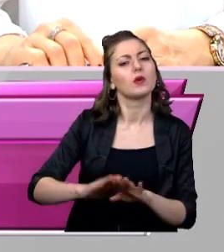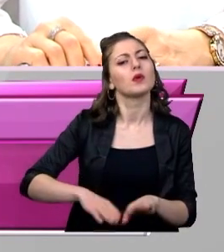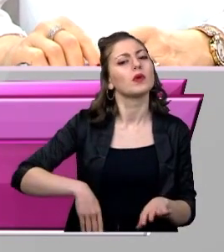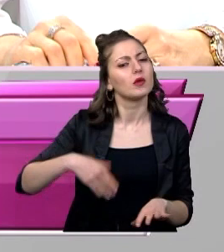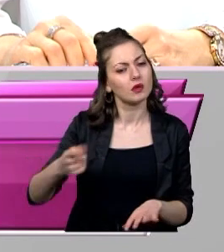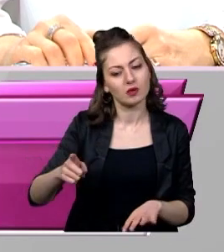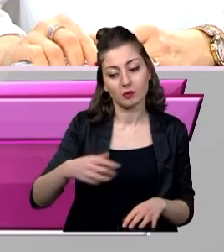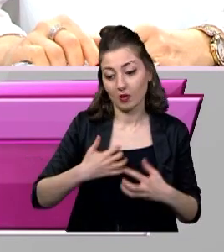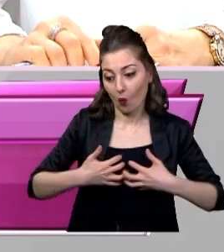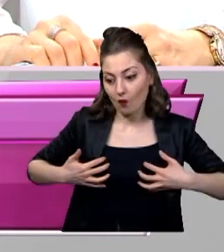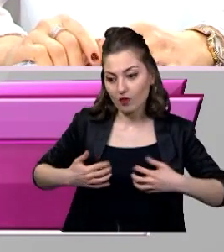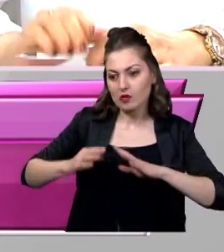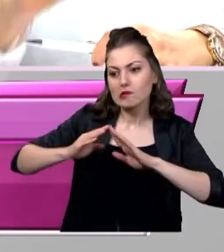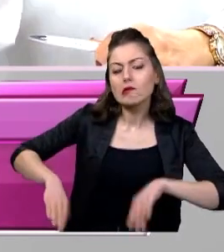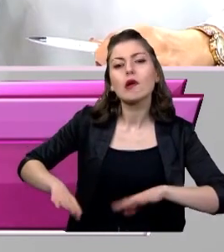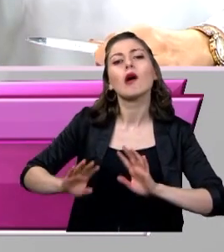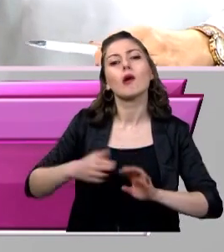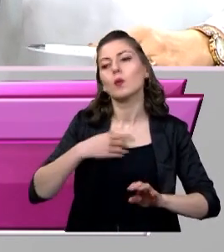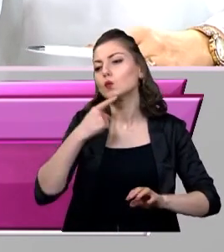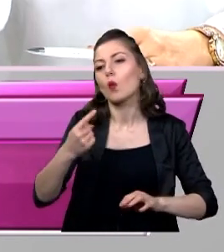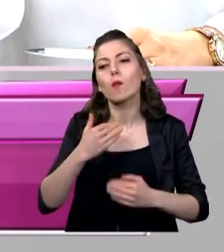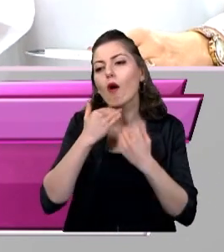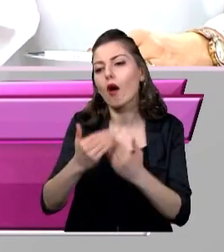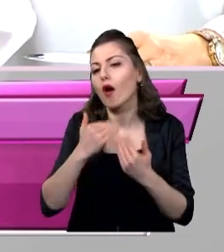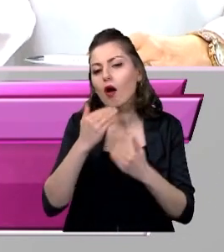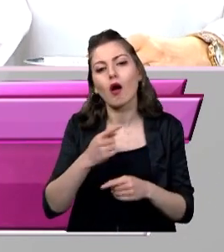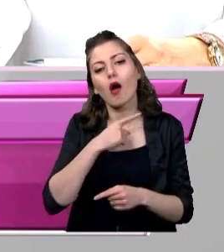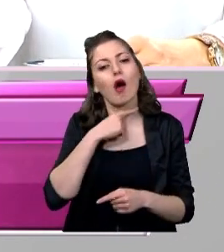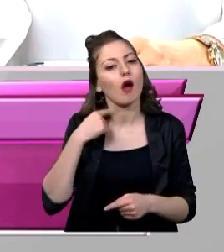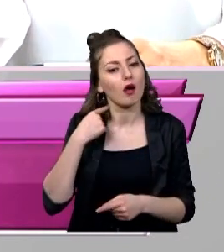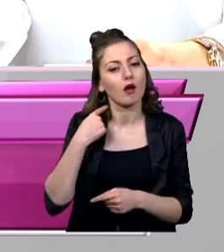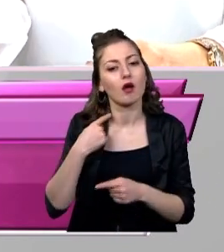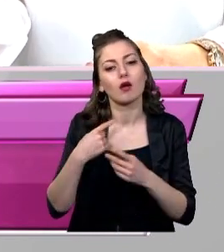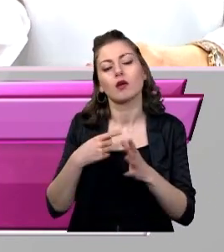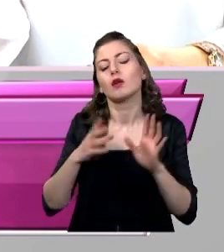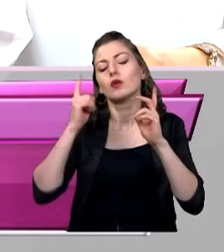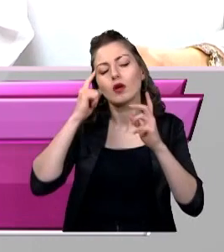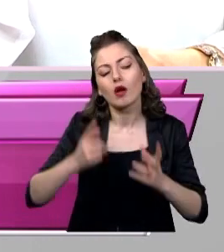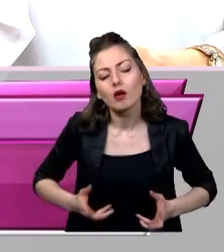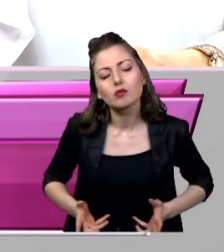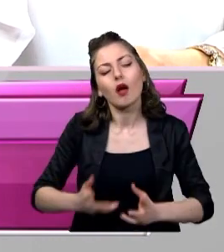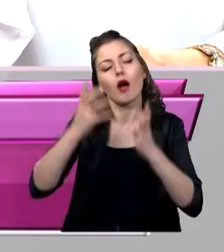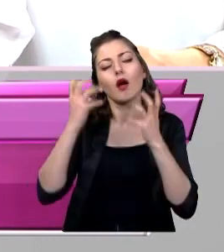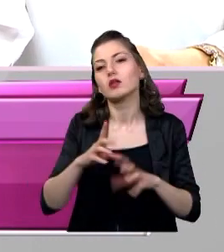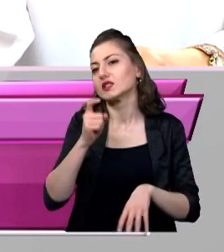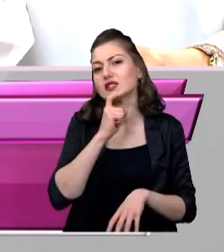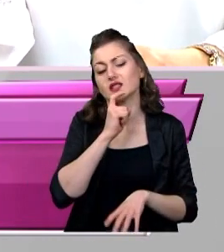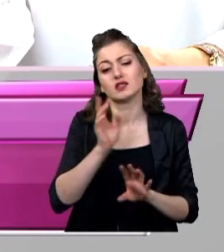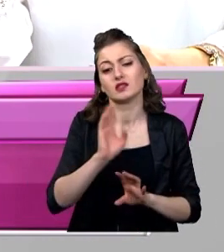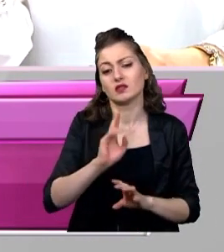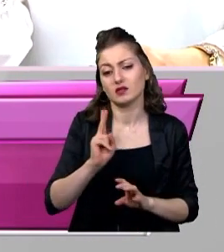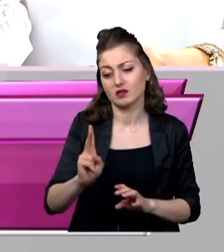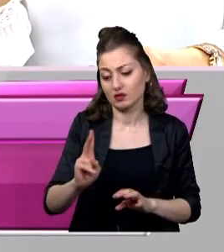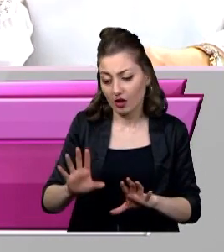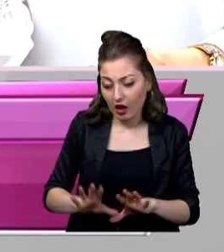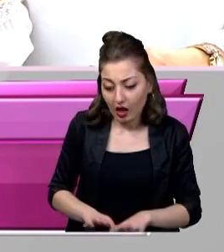şu anda onun özgüvenini yıkamam söylemem aslında kendi öz göremiyoruz değil misin bu kaygılı ydı ama